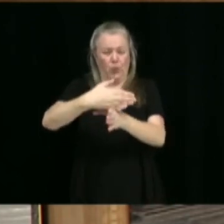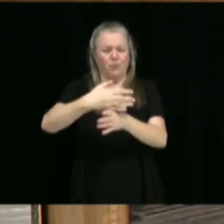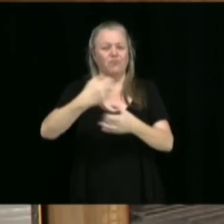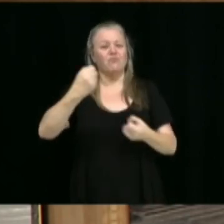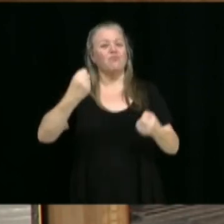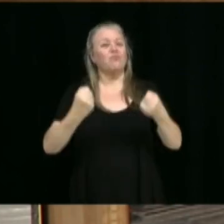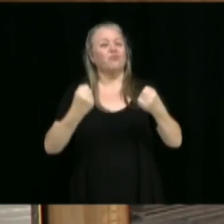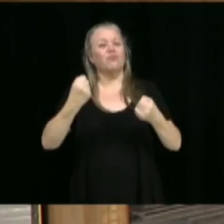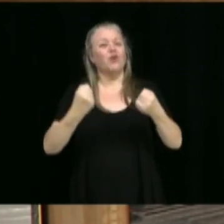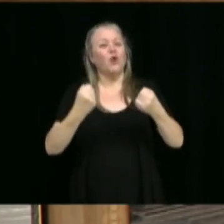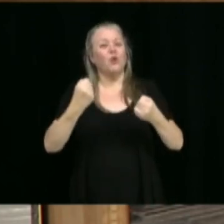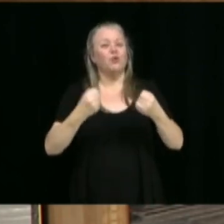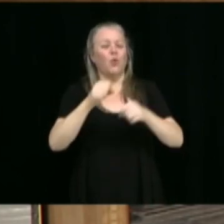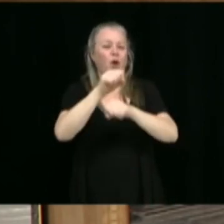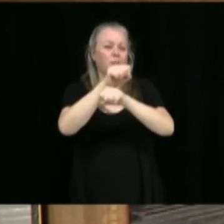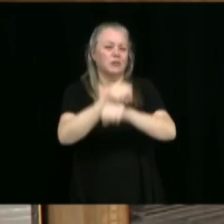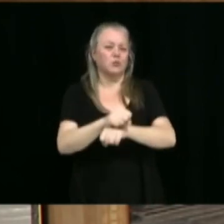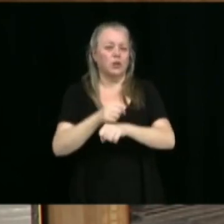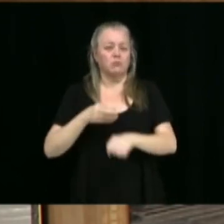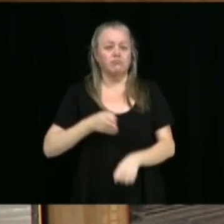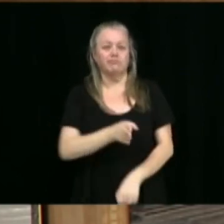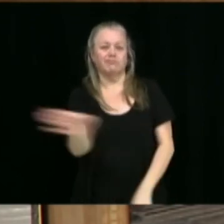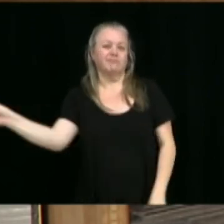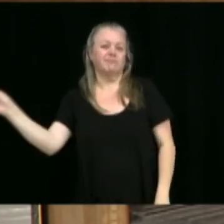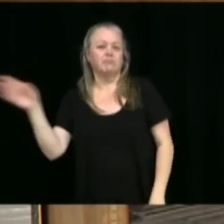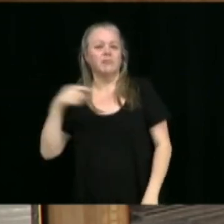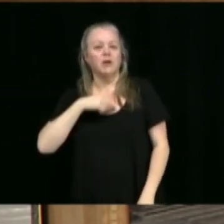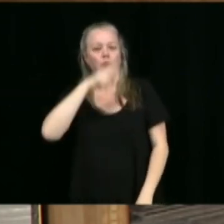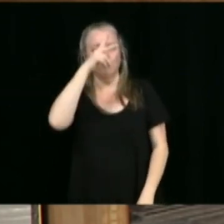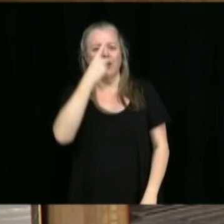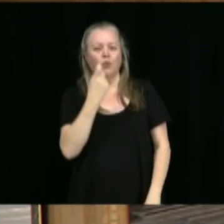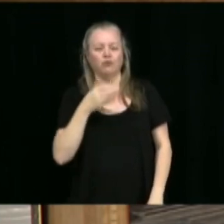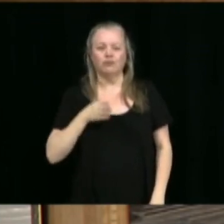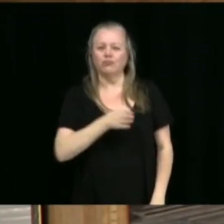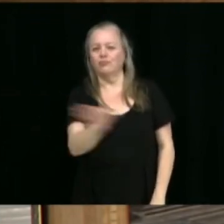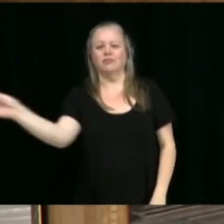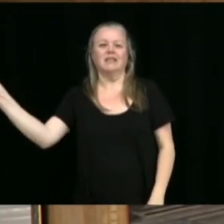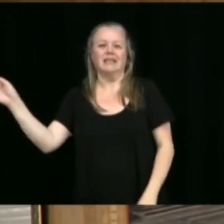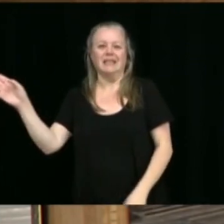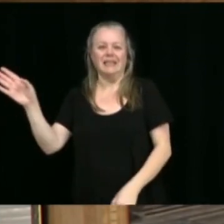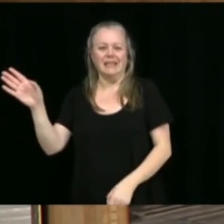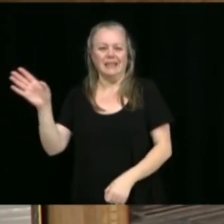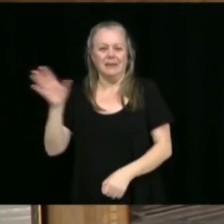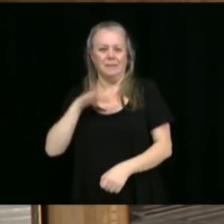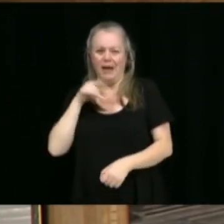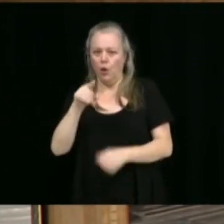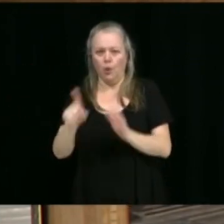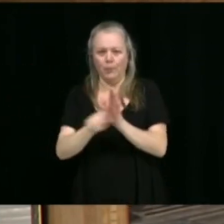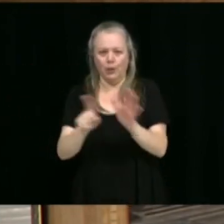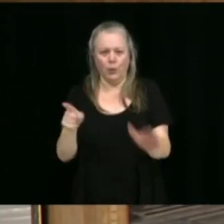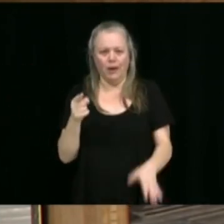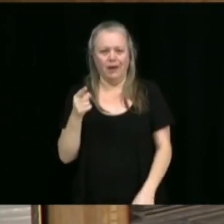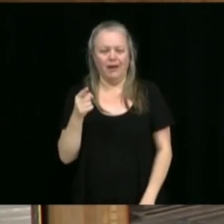ont l'habitude de tourner à droite sur un feu rouge, mais à cette intersection-là, c'est interdit.